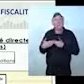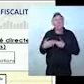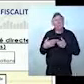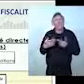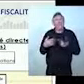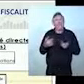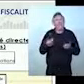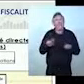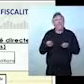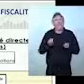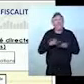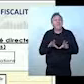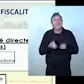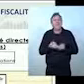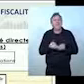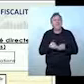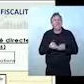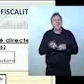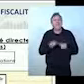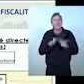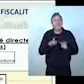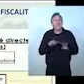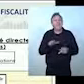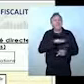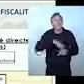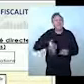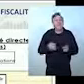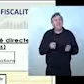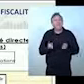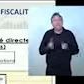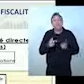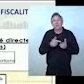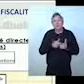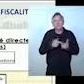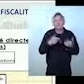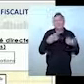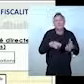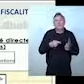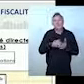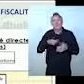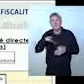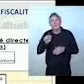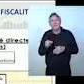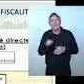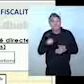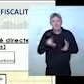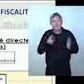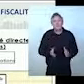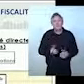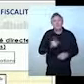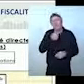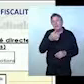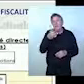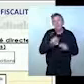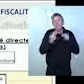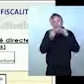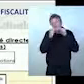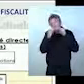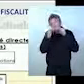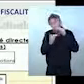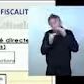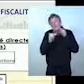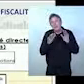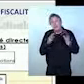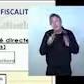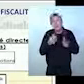aux rênes de la ville, vous avez pris en 2019 et 2020 la décision de baisser de 1%, ce qui a